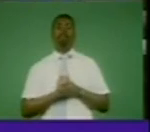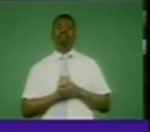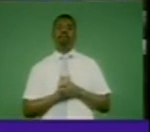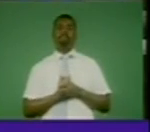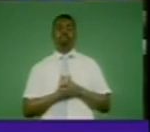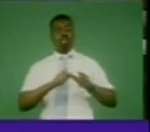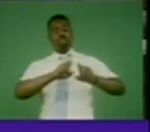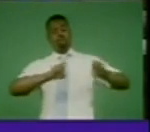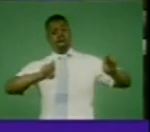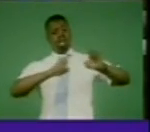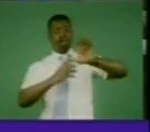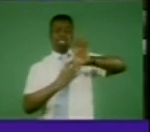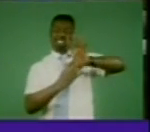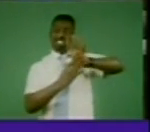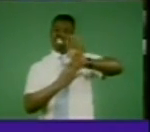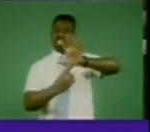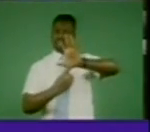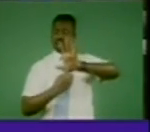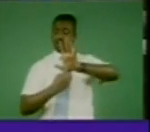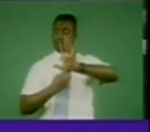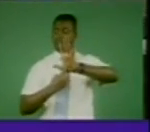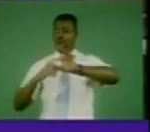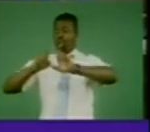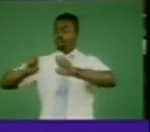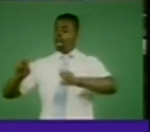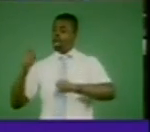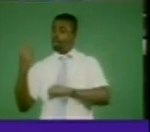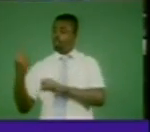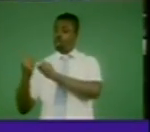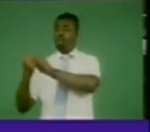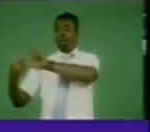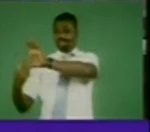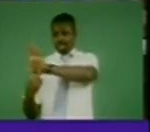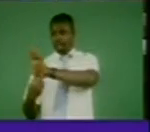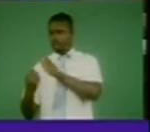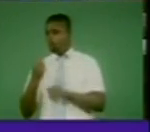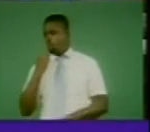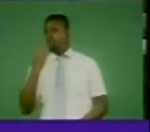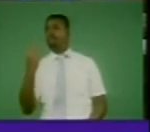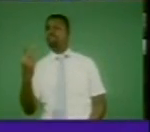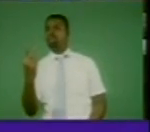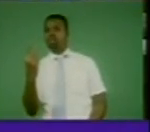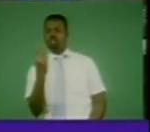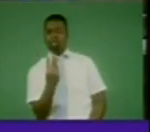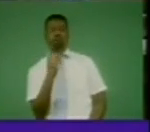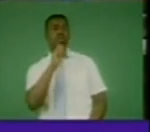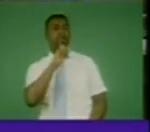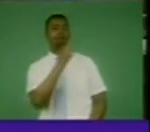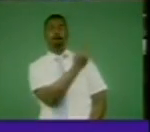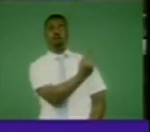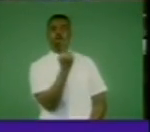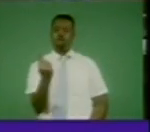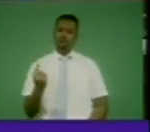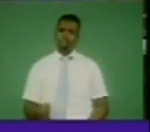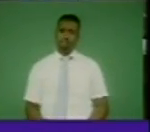ya 96 na ibara ya 117 ilikuwa na 2 na kura 3 kila moja.